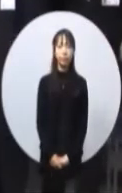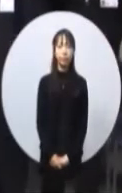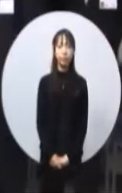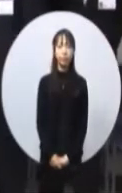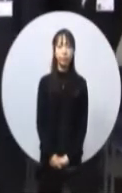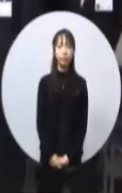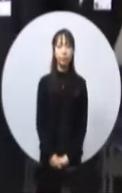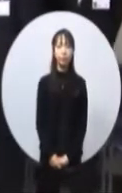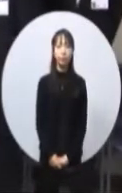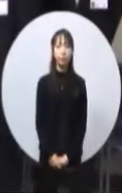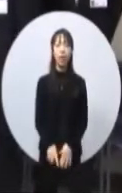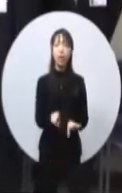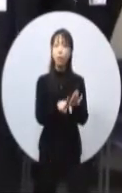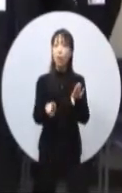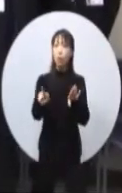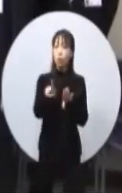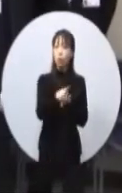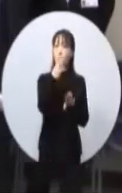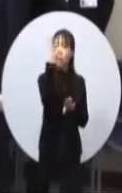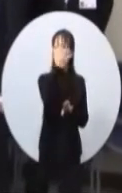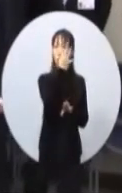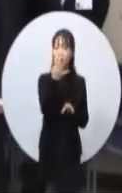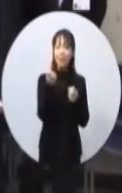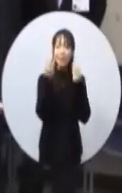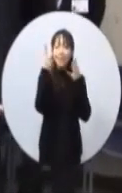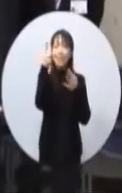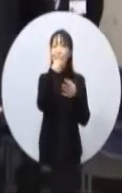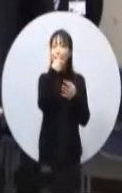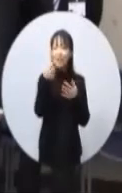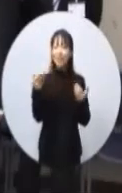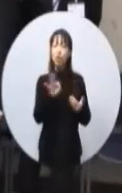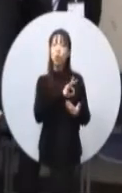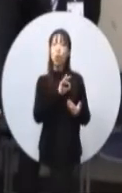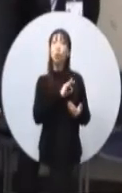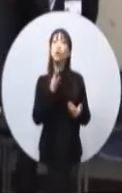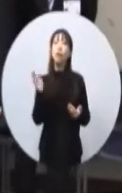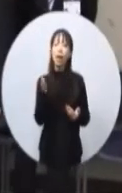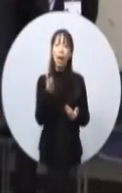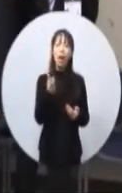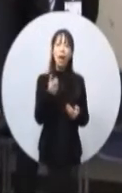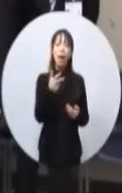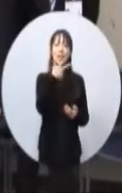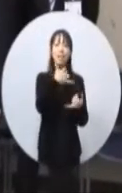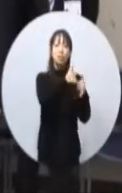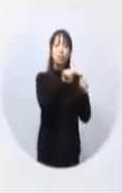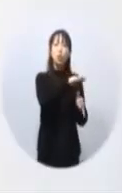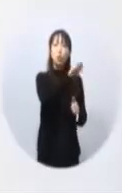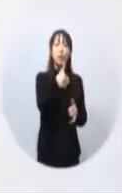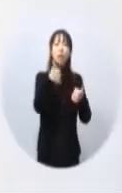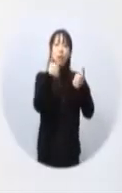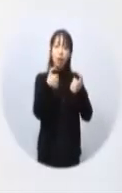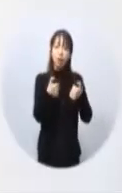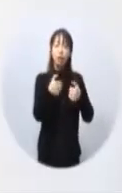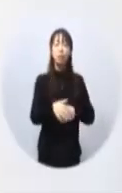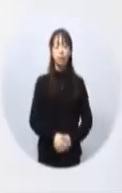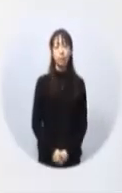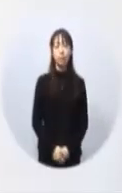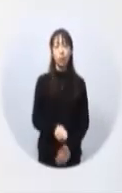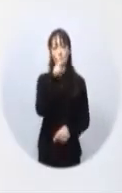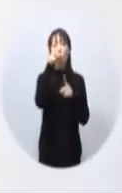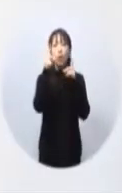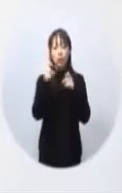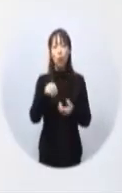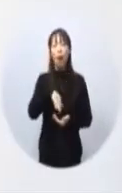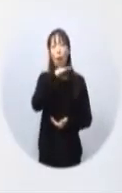まず代表して4人の新人職員から市民のみなさまもご挨拶今日は高齢